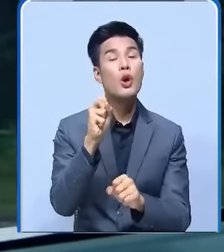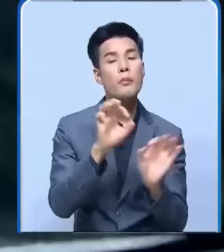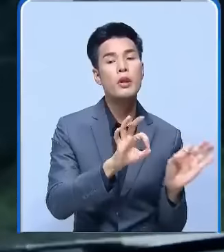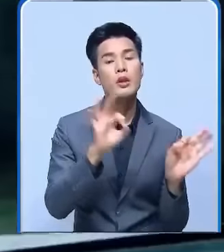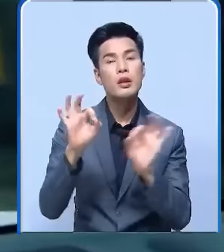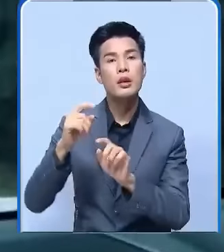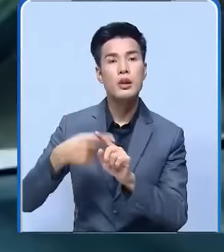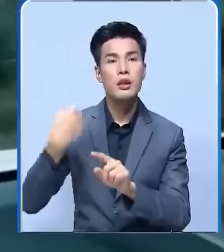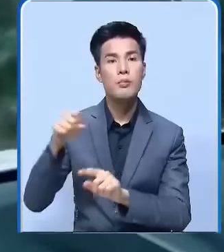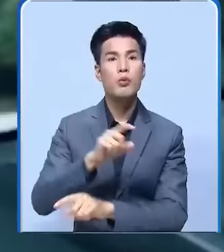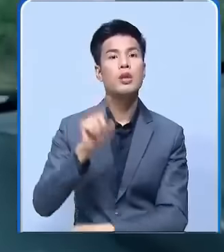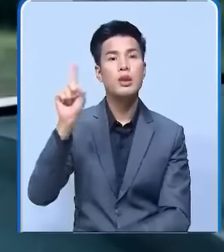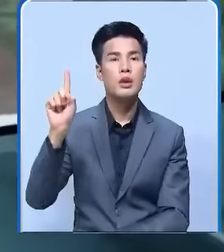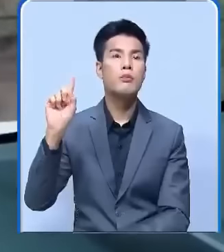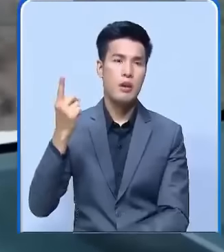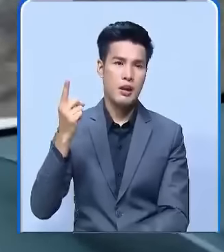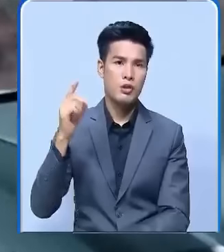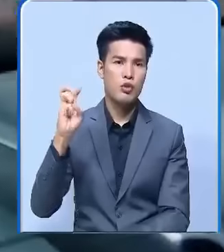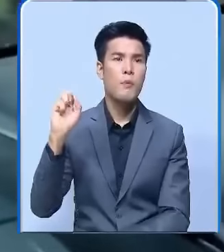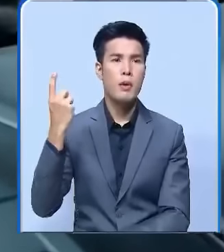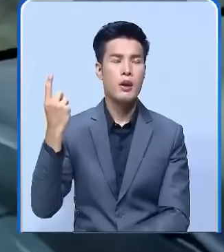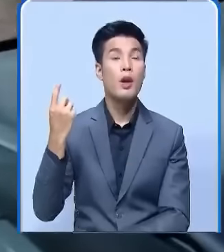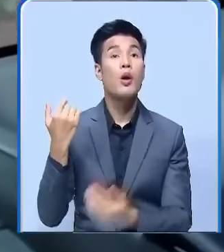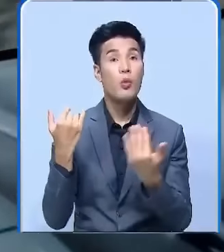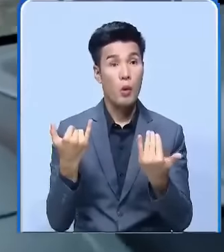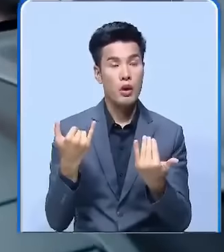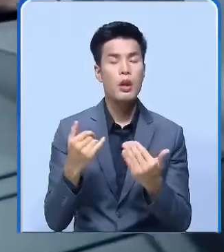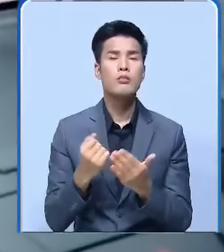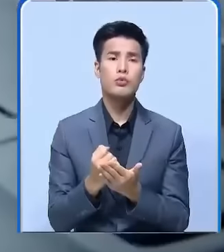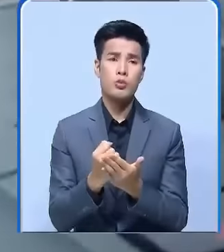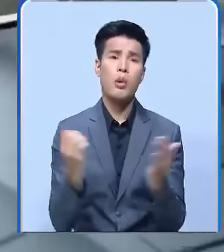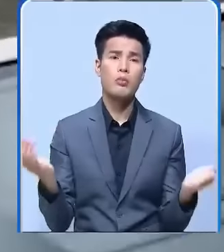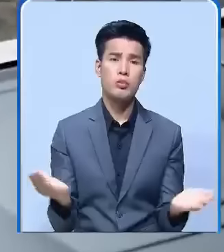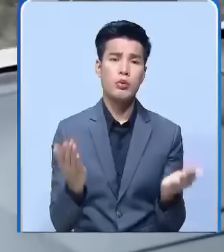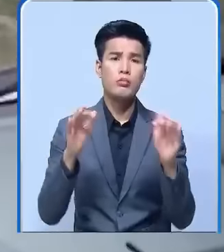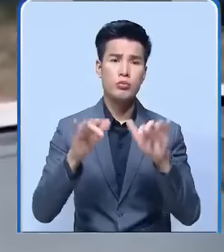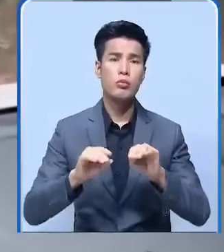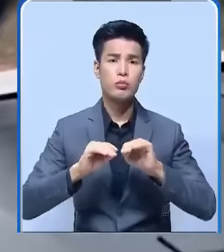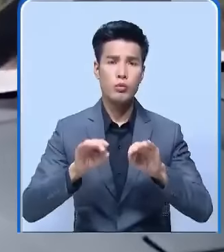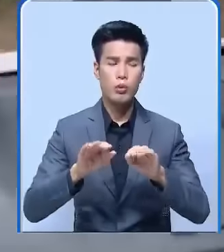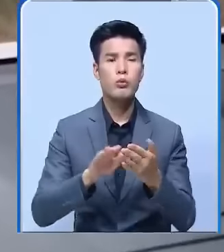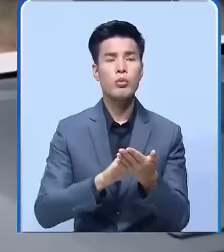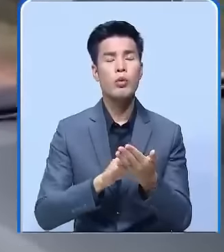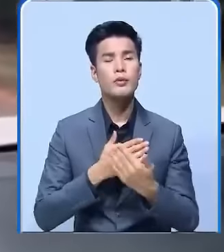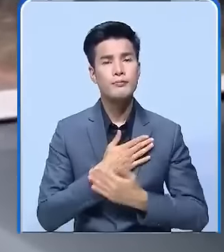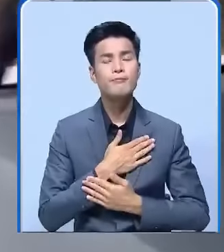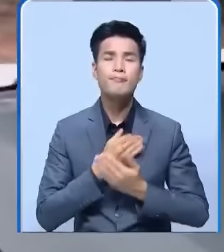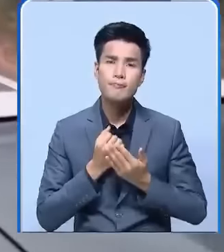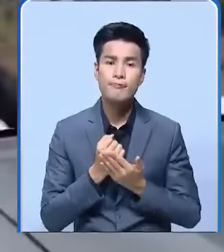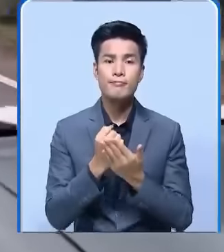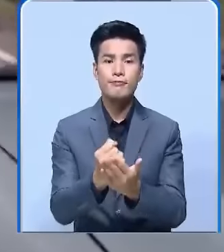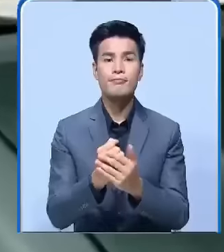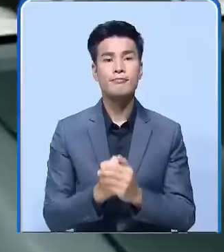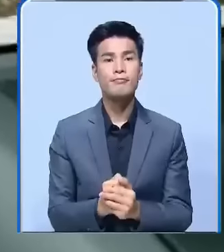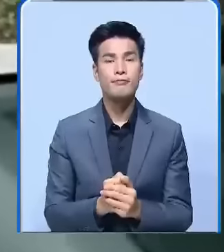ตุลาคมนะคะแล้วก็ทางโพสต์เนี่ยก็บอกว่าเอาเป็นกำลังใจให้กับครอบครัวแล้วก็นักเรียนที่ประสบอุทกภัยด้วยนะคะท